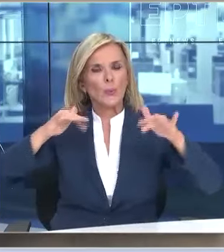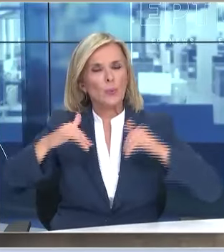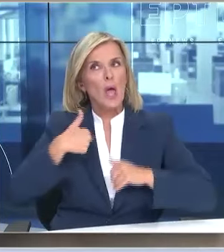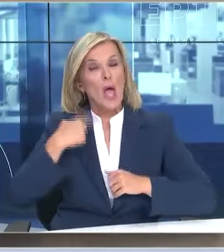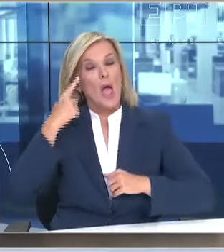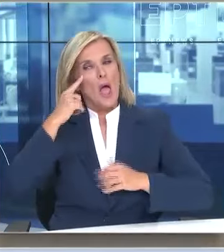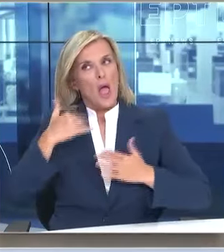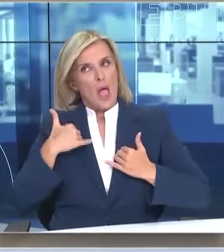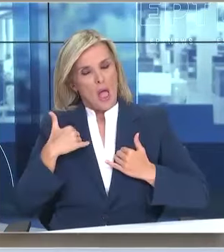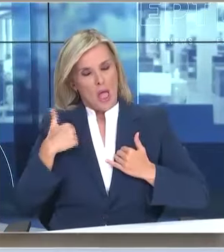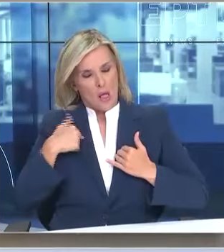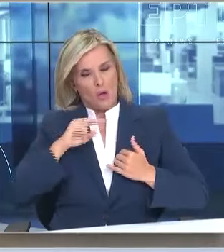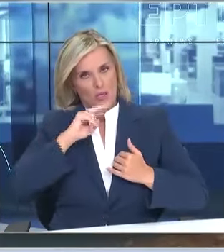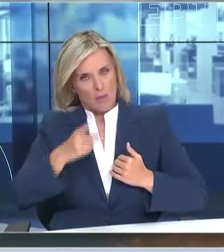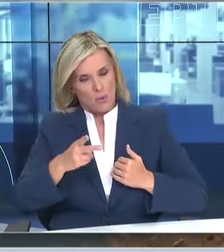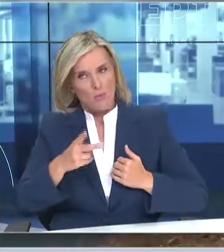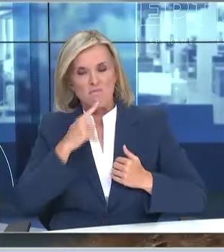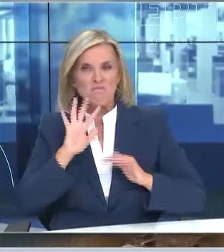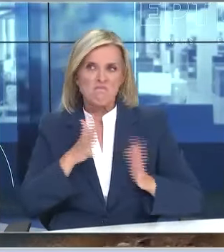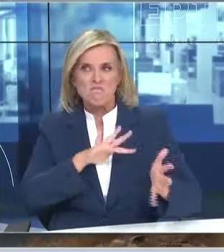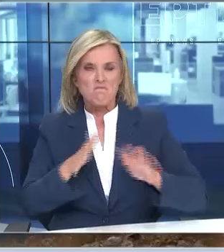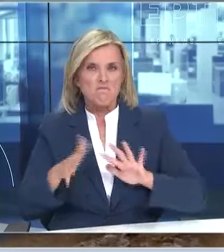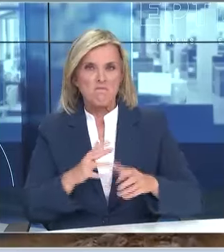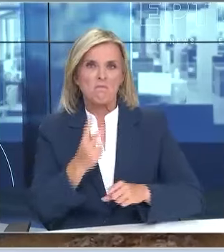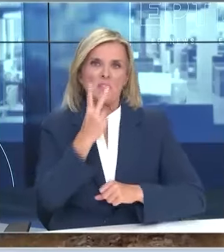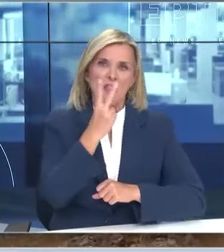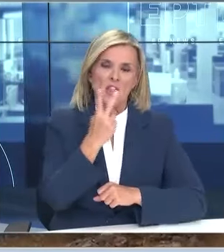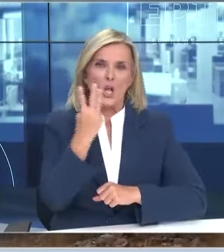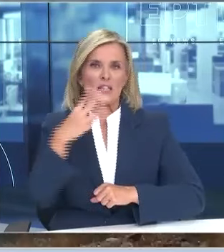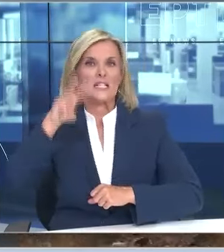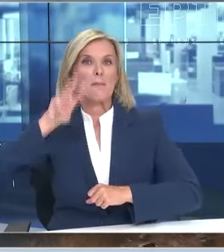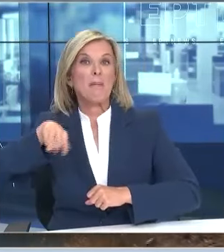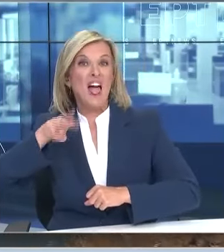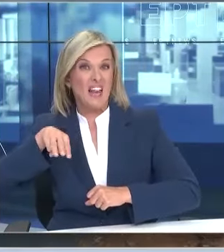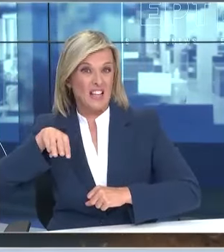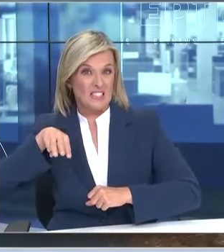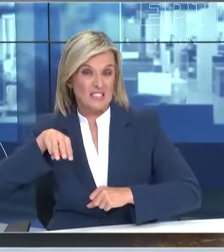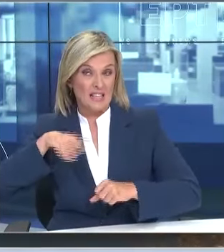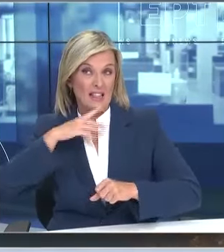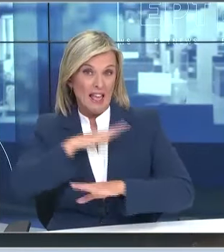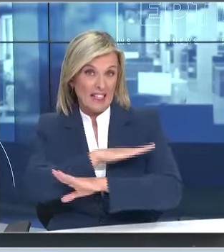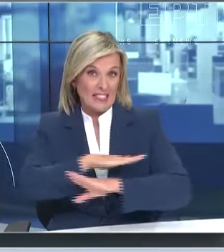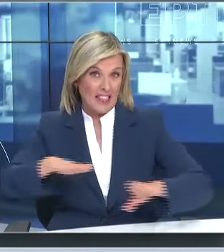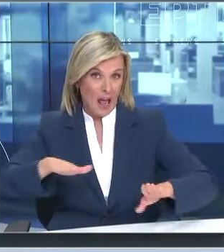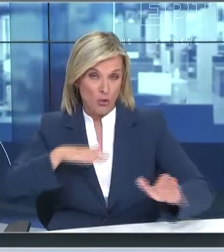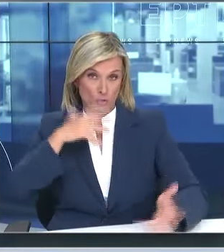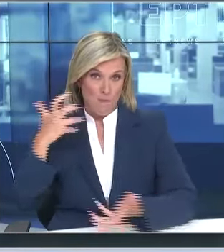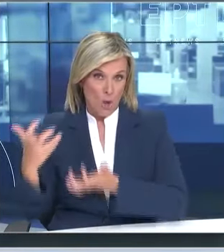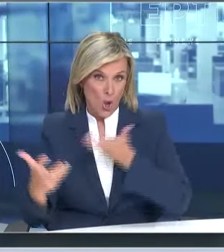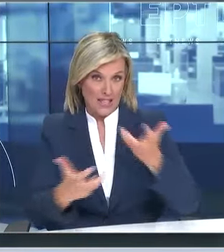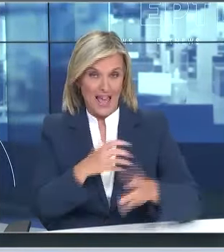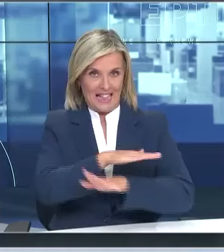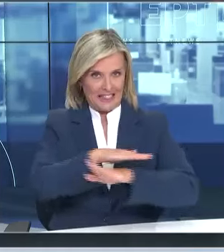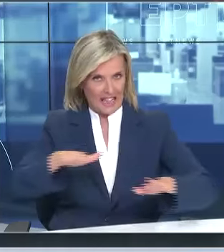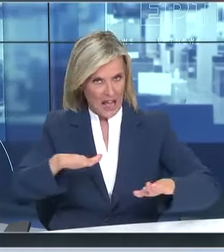επίπεδα που θα είναι πέρα από το όριο ασφαλείας, γύρω στις 2 με 3 μέρες μετά το τέλος, μετά την πλήρη κατάσταση της πυρκαγιάς, το πω πολύ